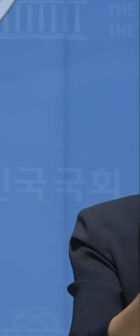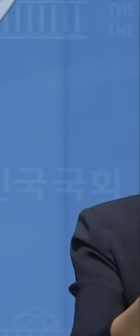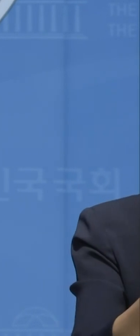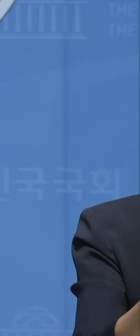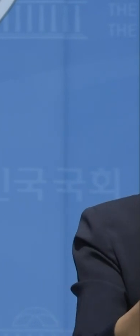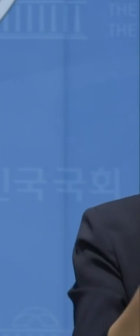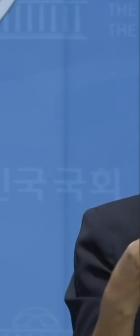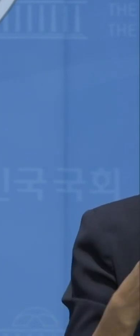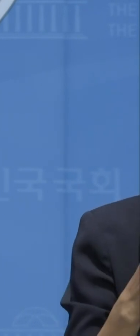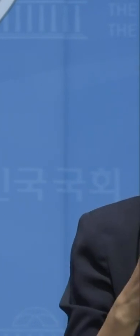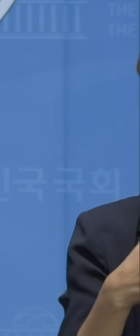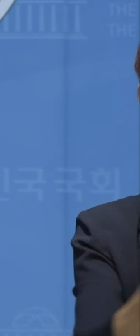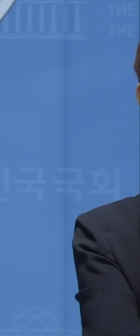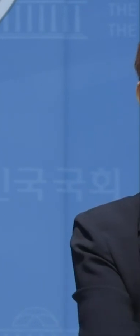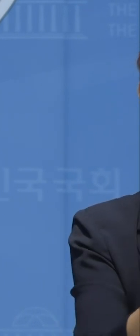호남목회자